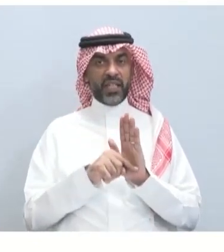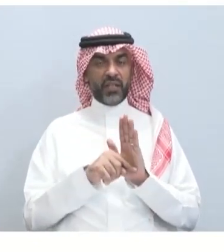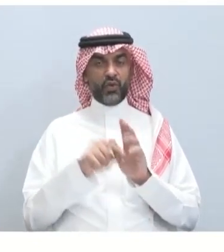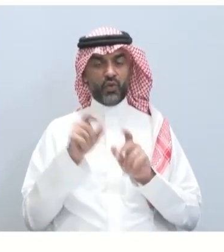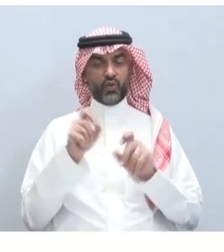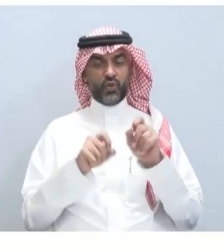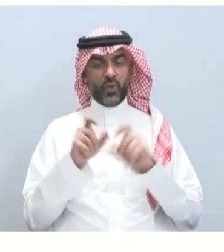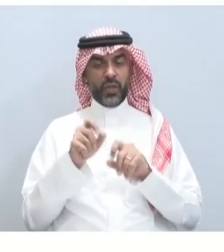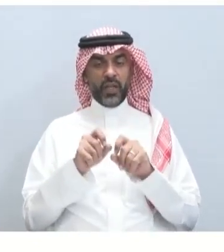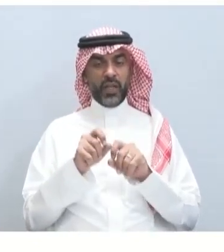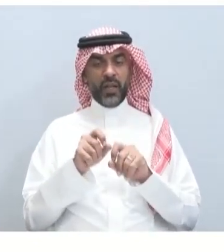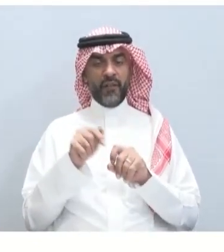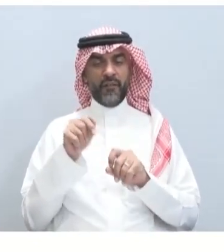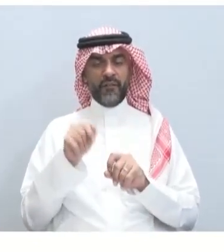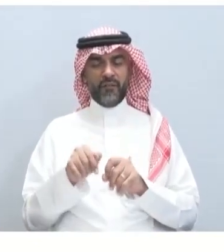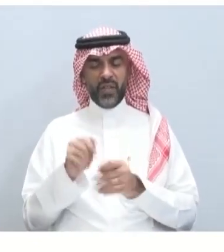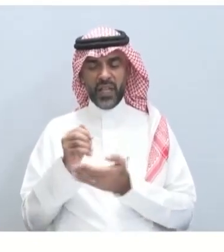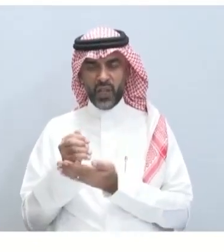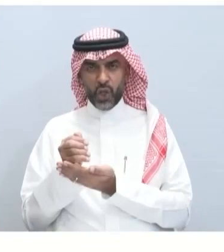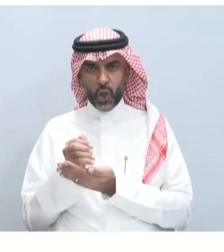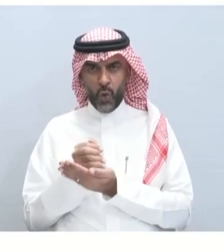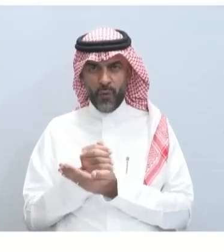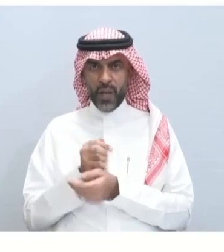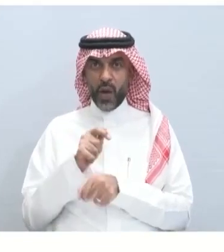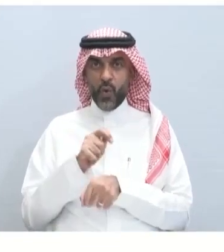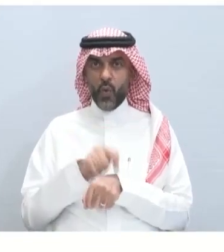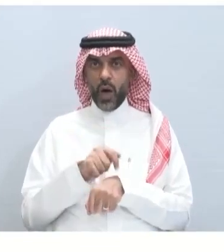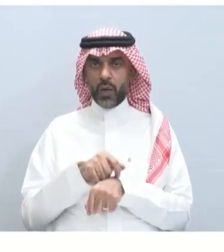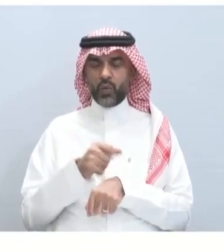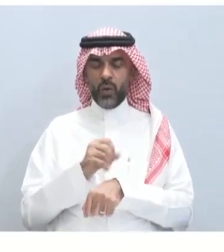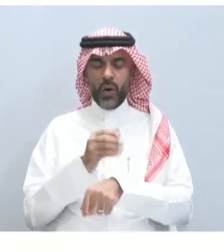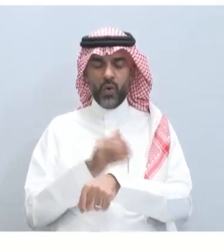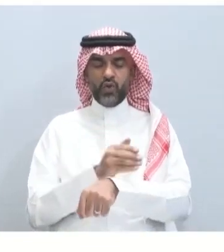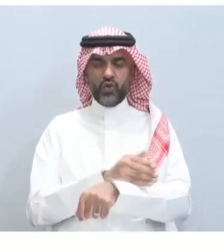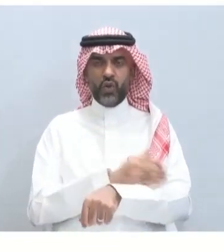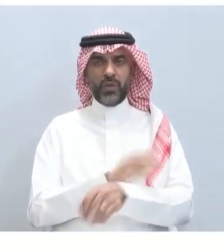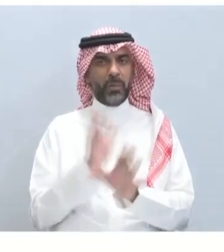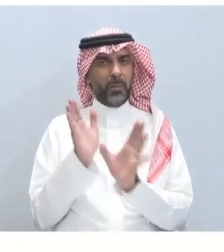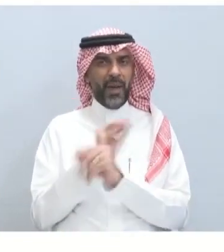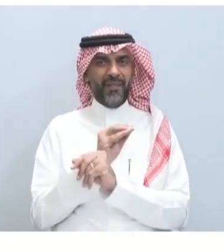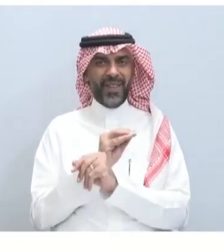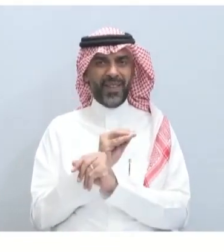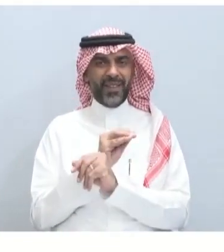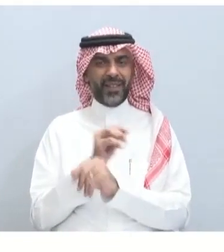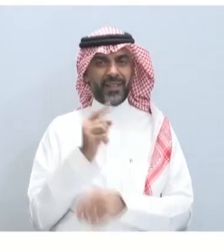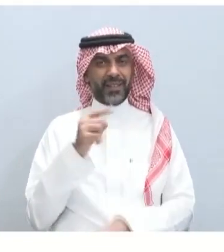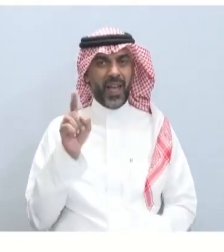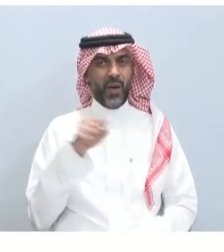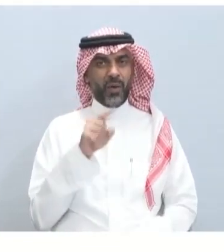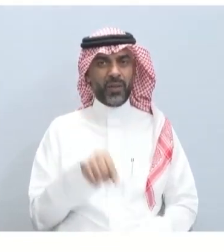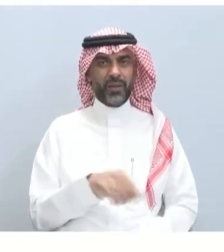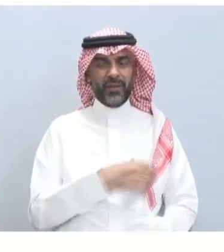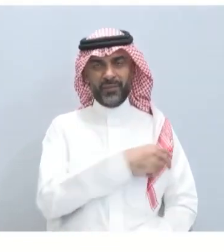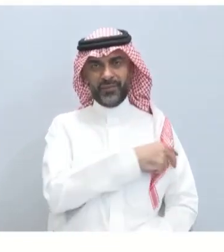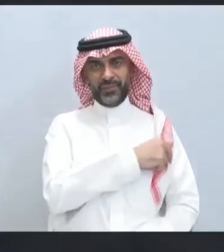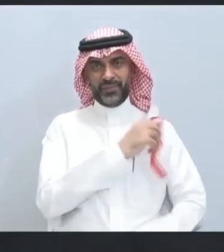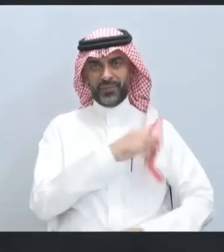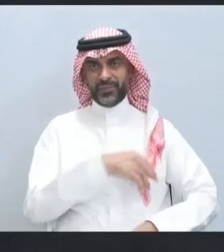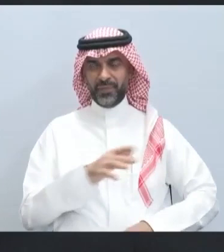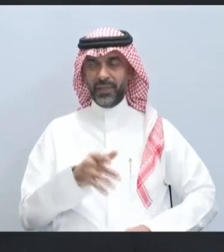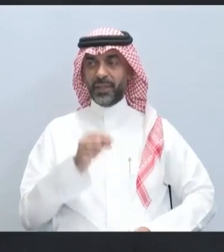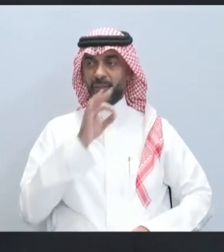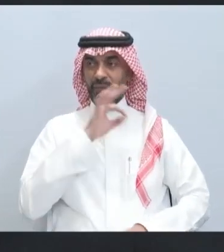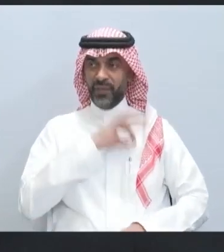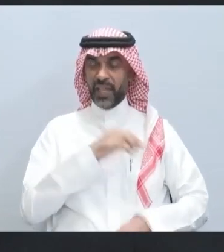الالكترونيه في توفير الوقت والجهد للمستفيدين اذا تقدم لنا